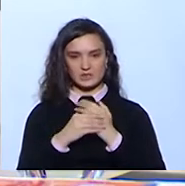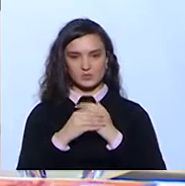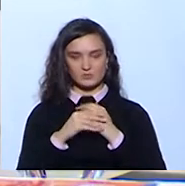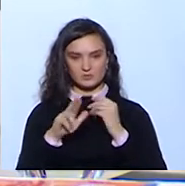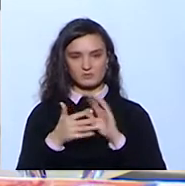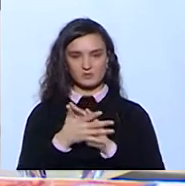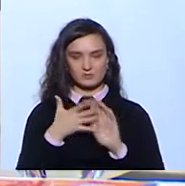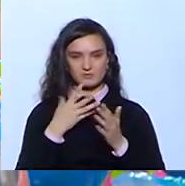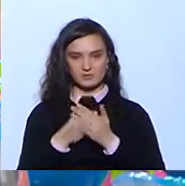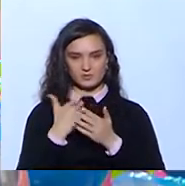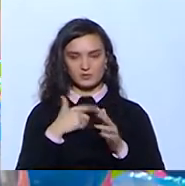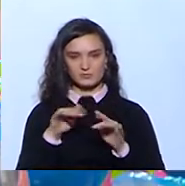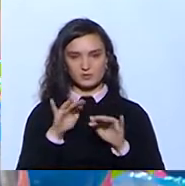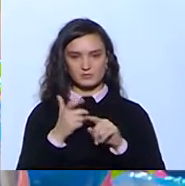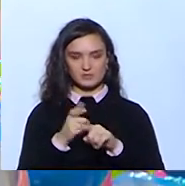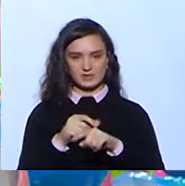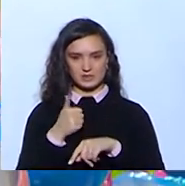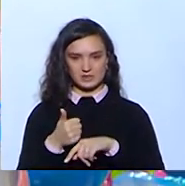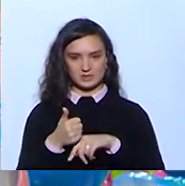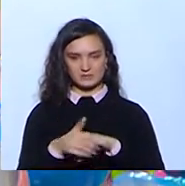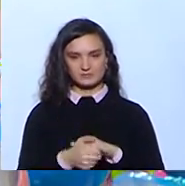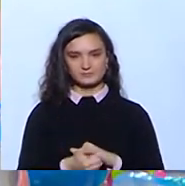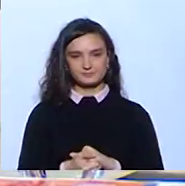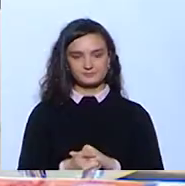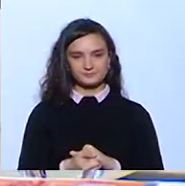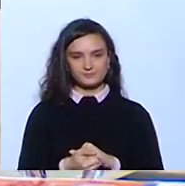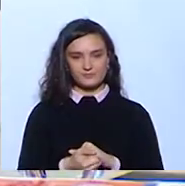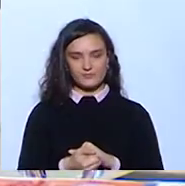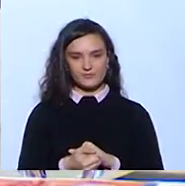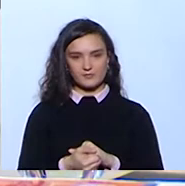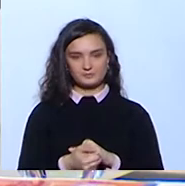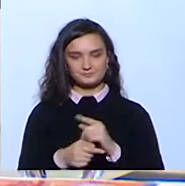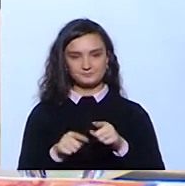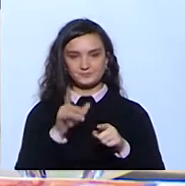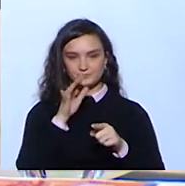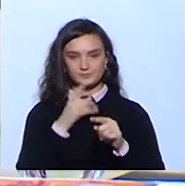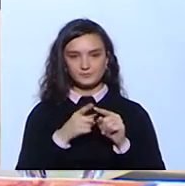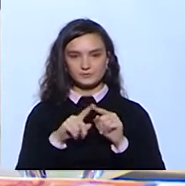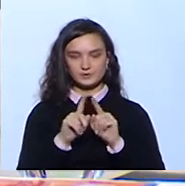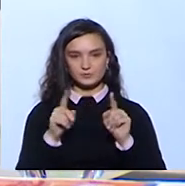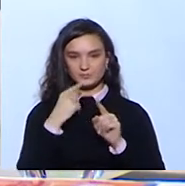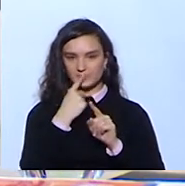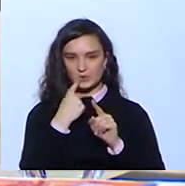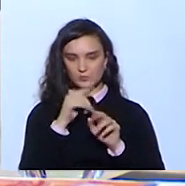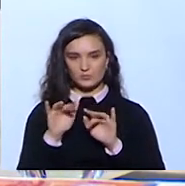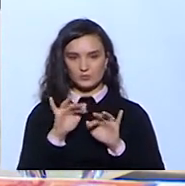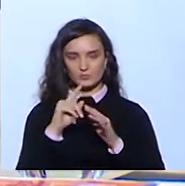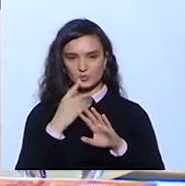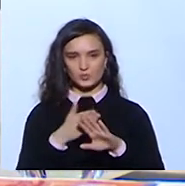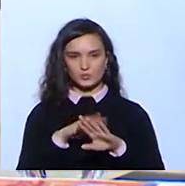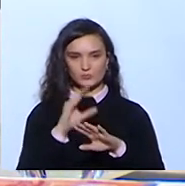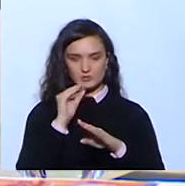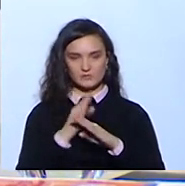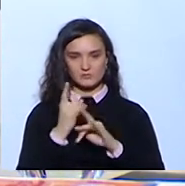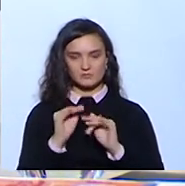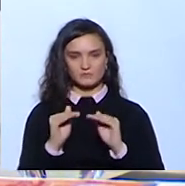და აღიქვავს საკუთარ მოძრაობებს ძალიან კარგად. და ამ დროს, დიახ, განსაკუთრებით აი პირის ღრუს მოძრაობების სირთულეები, როდესაც